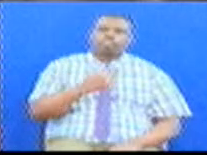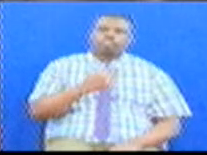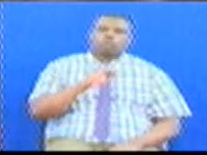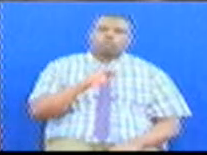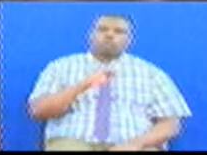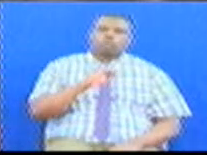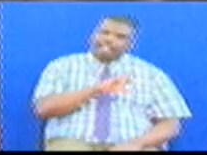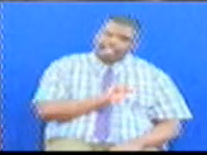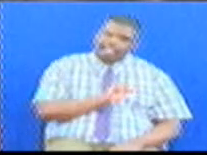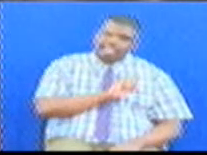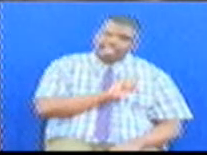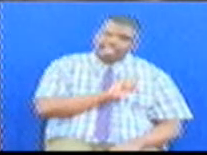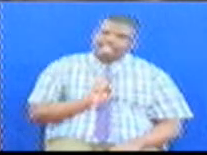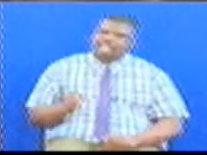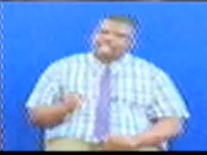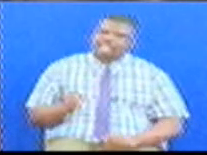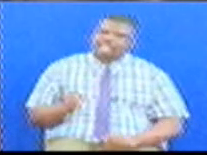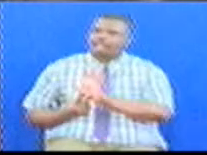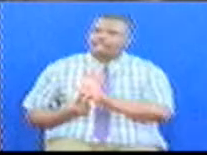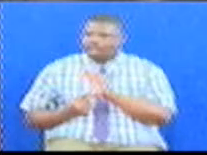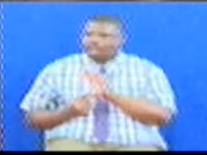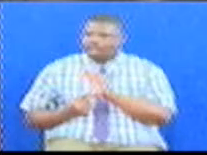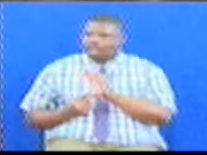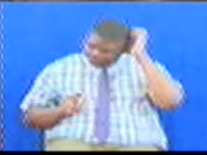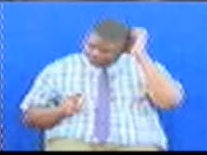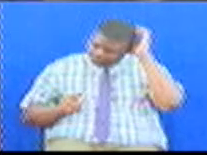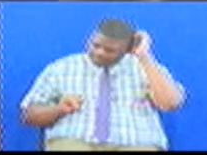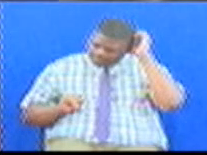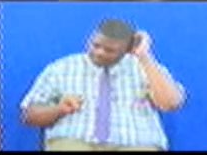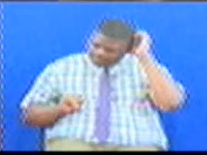dakika 7, ajiandae Mheshimiwa Mara Rioba Chacha.